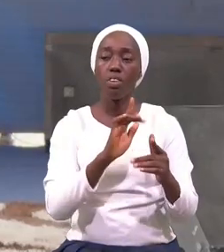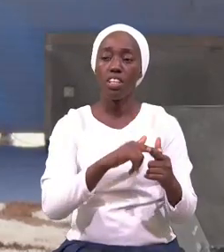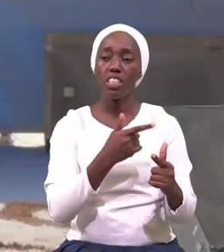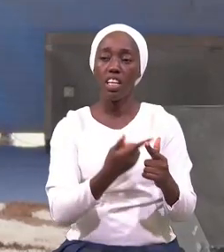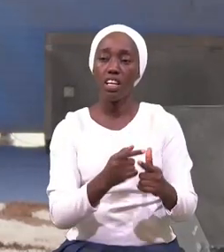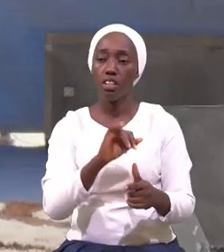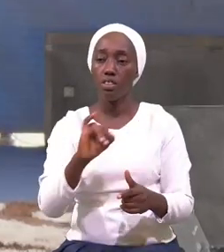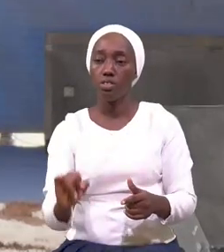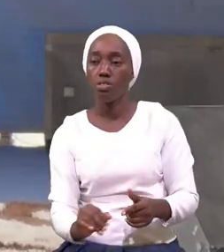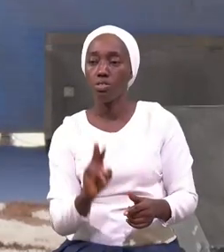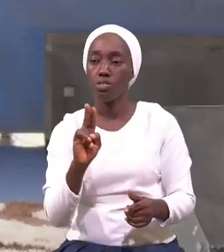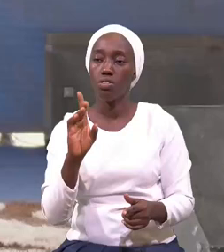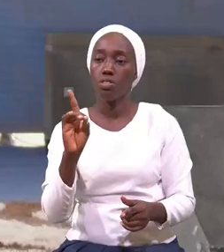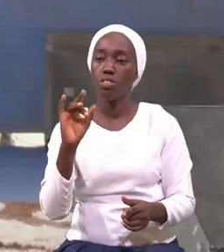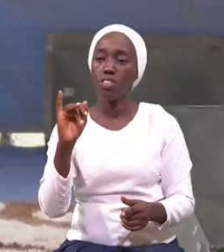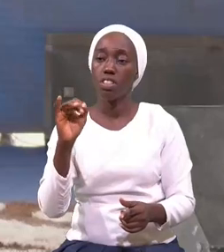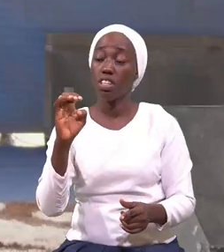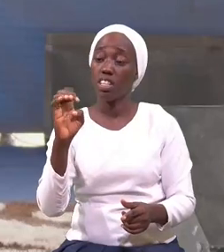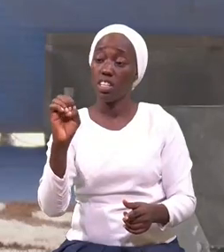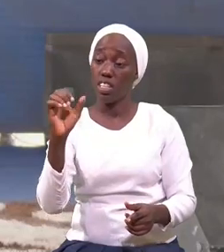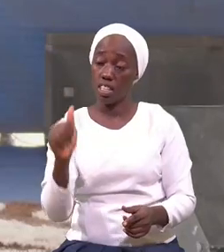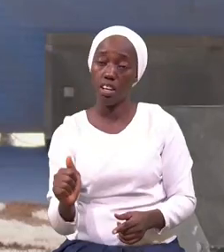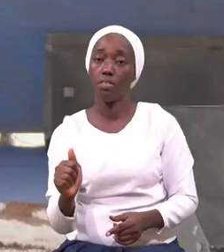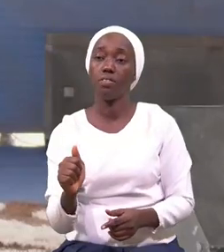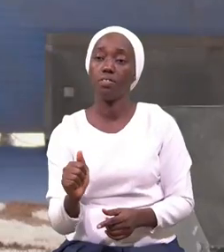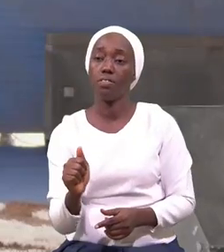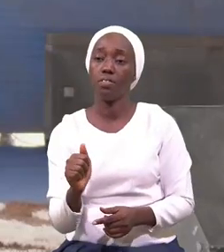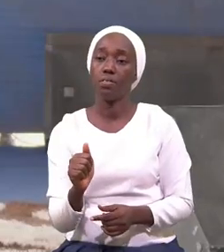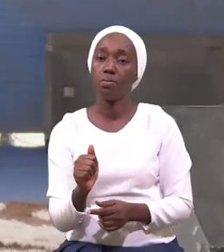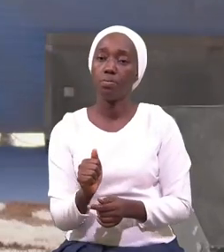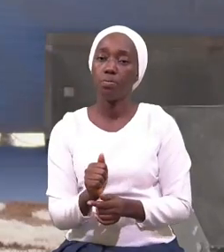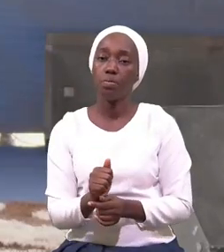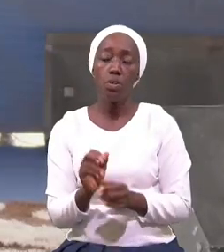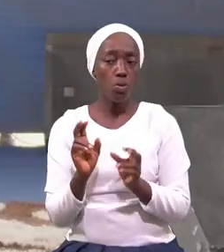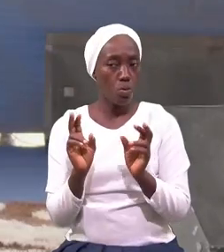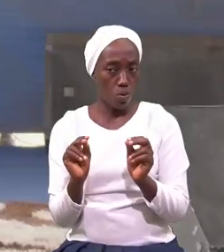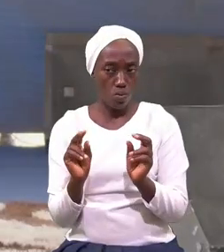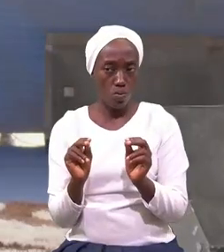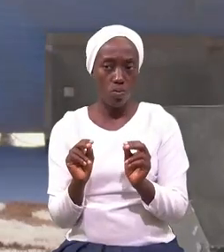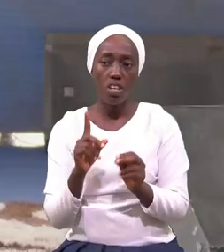Il n'a pas dit Jérusalem d'abord. Et quand vous aurez tout fini, vous irez dans la Judée.